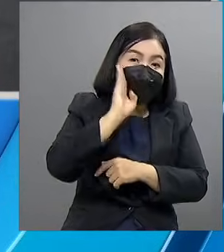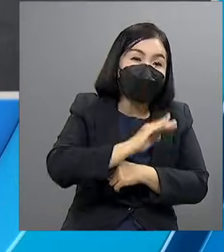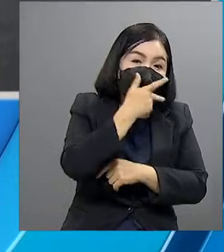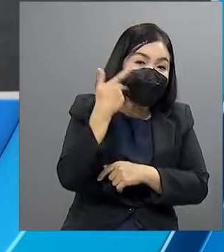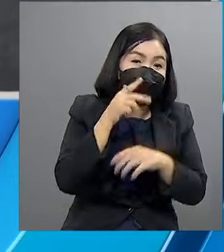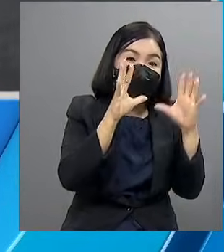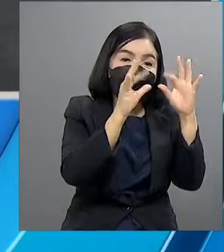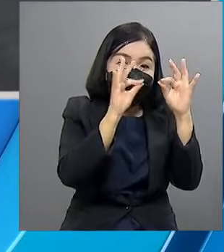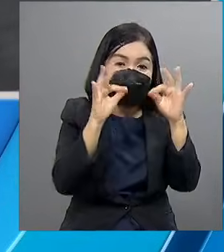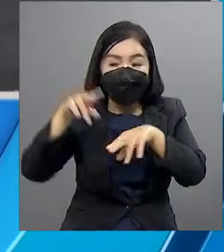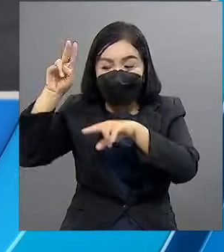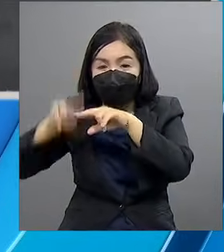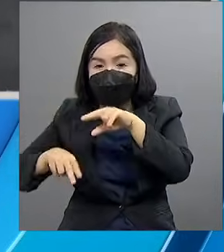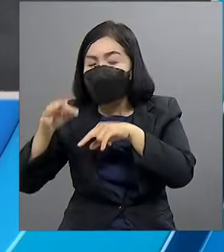คะ